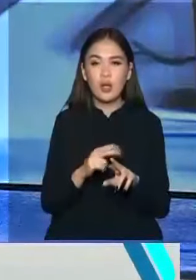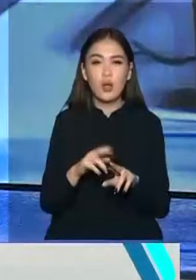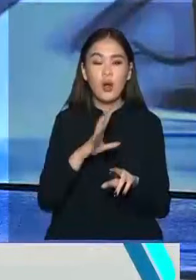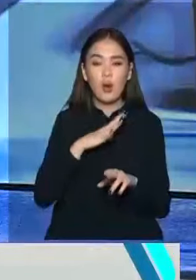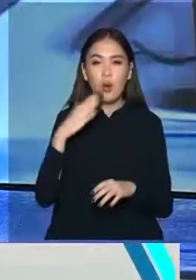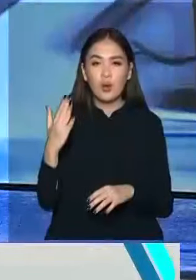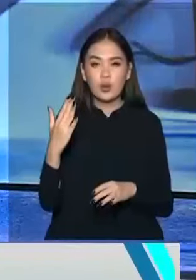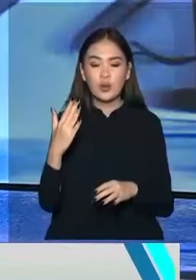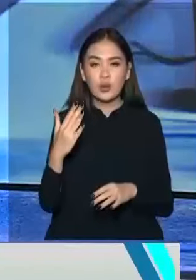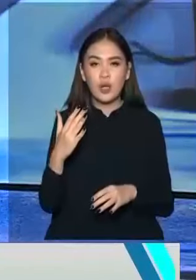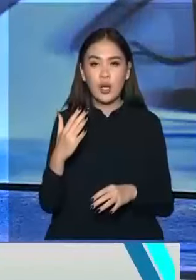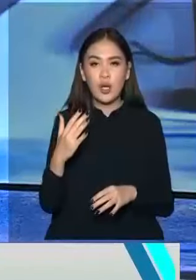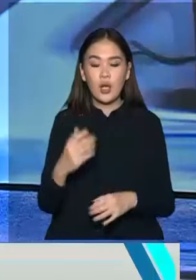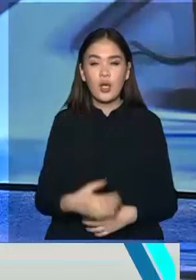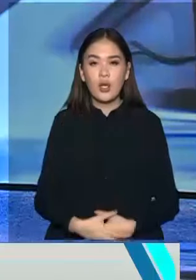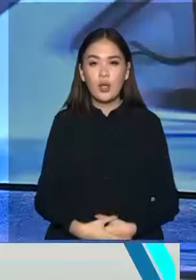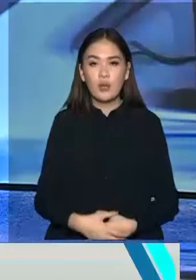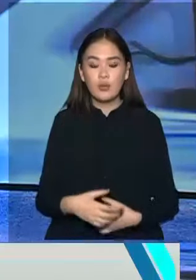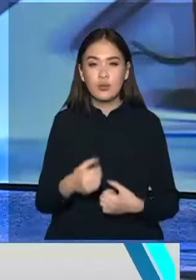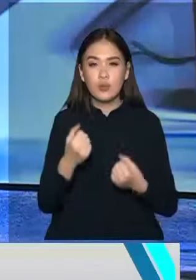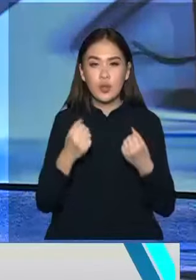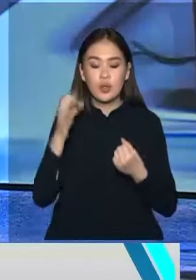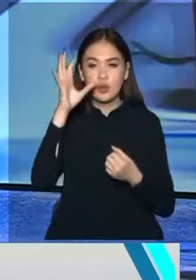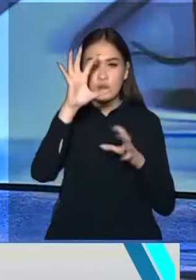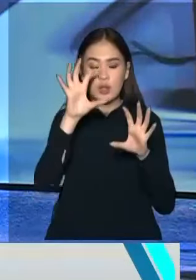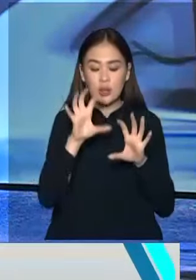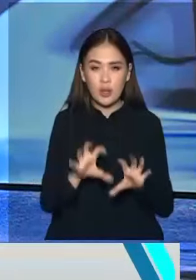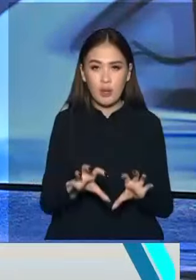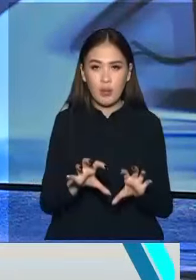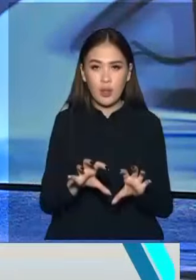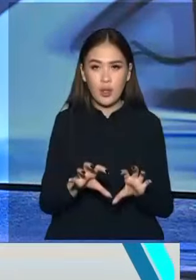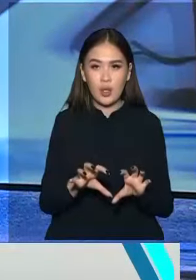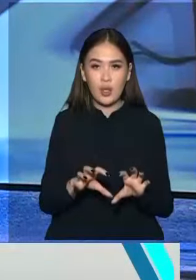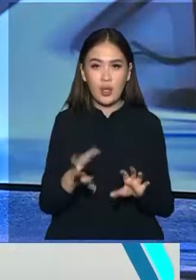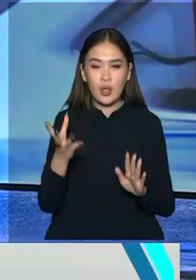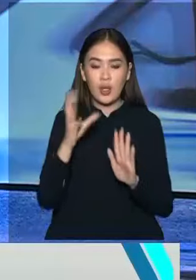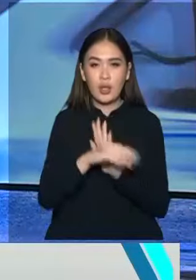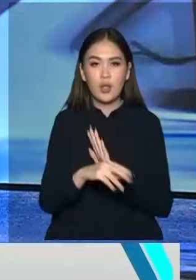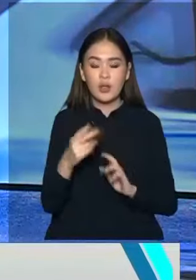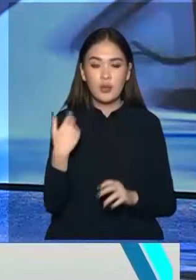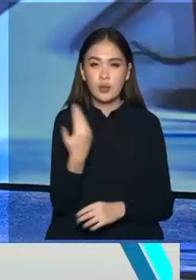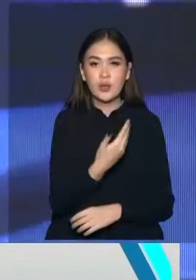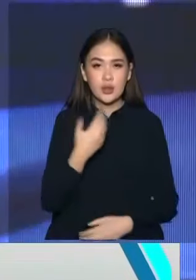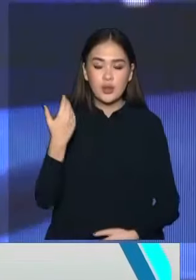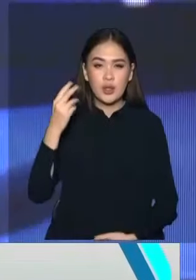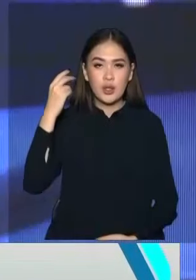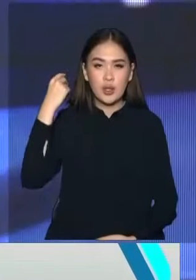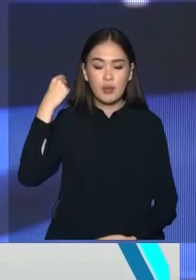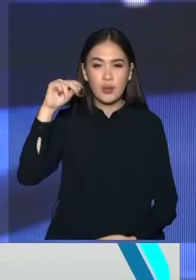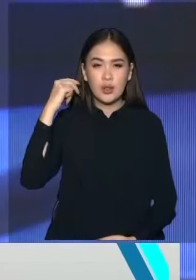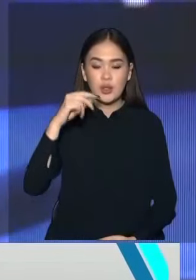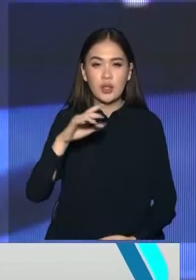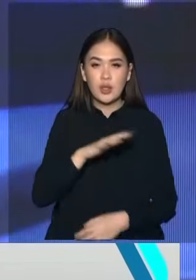рөлді көлік құралдарын заңнама аясында біздің еліміздің президенті атап өткен